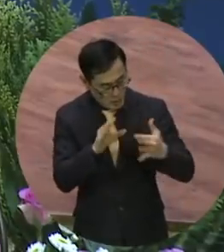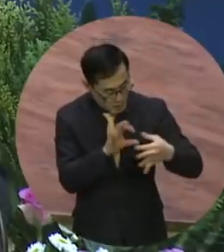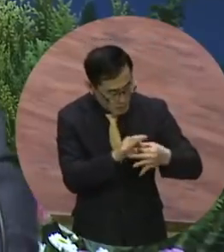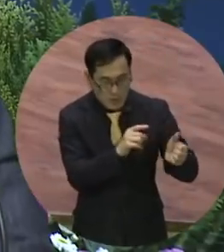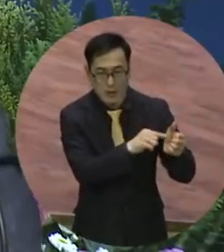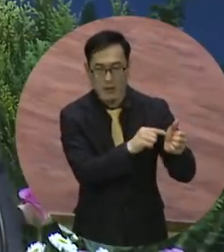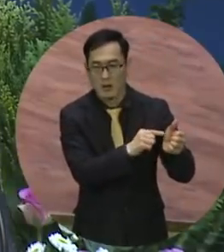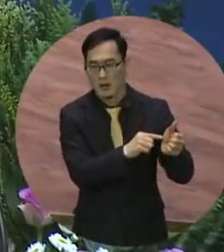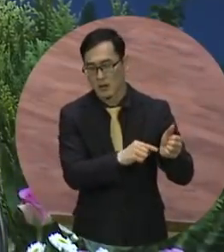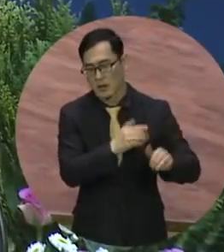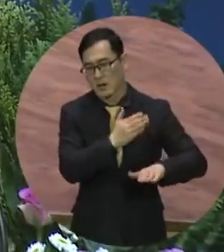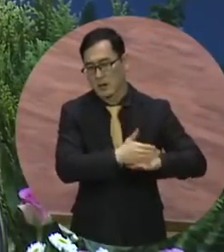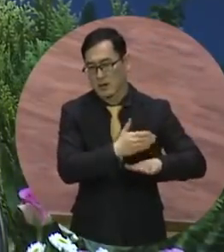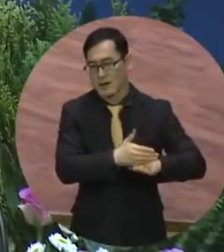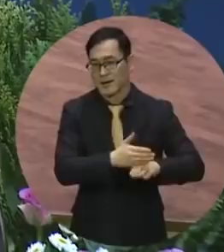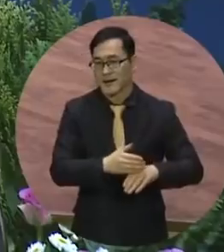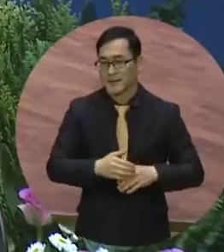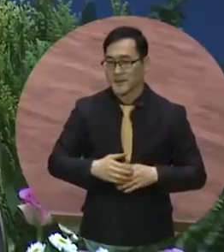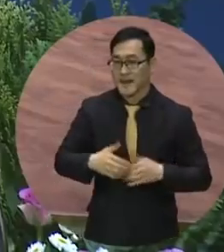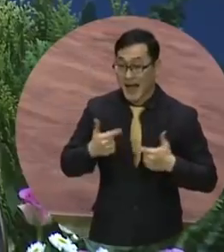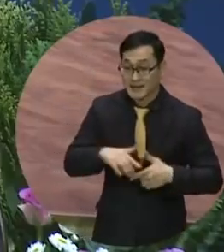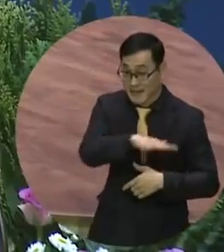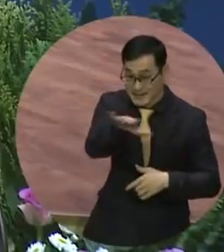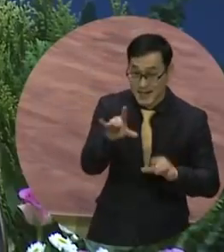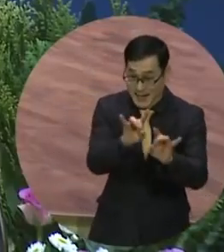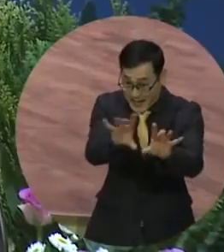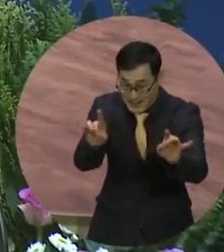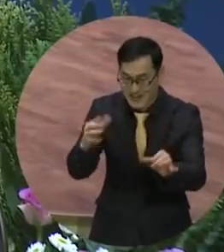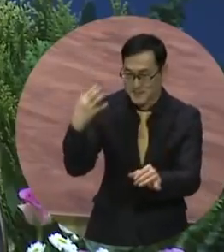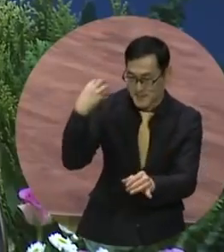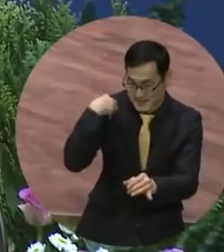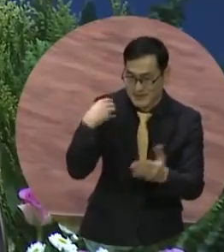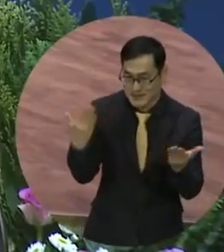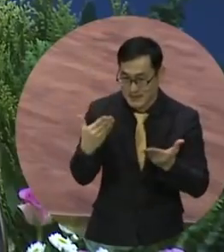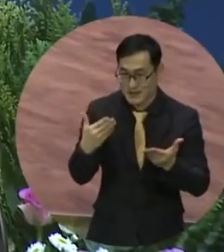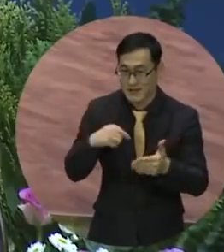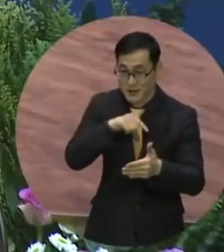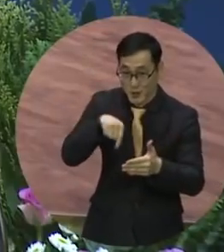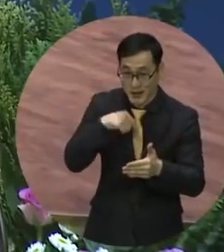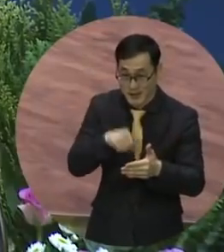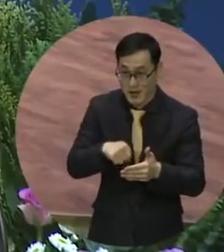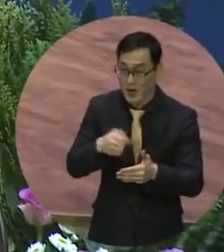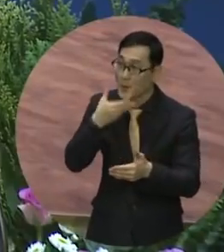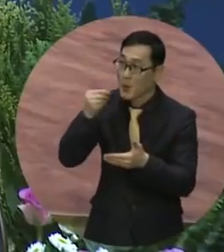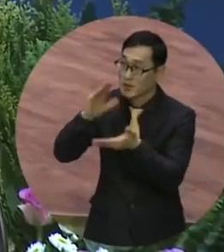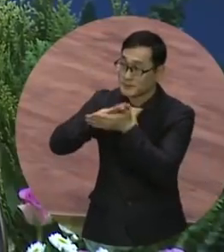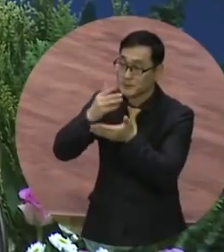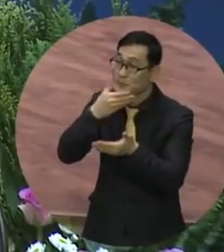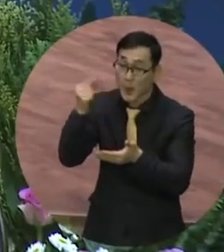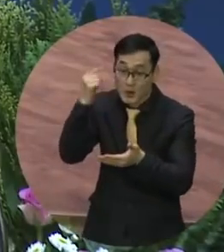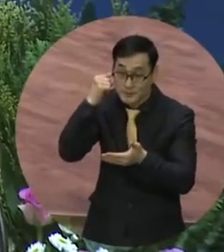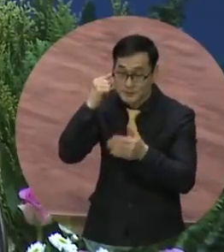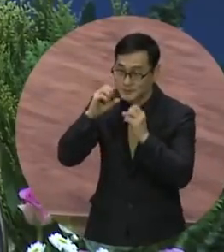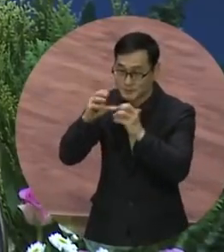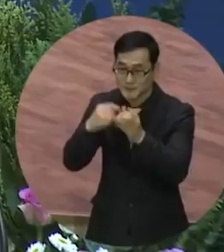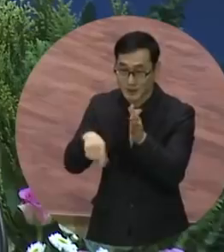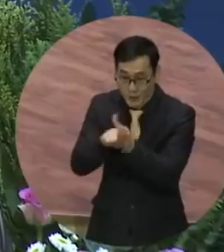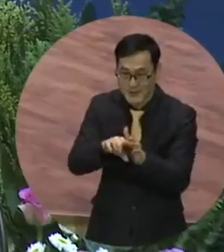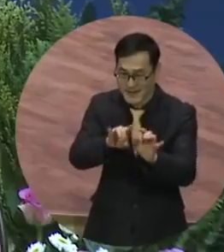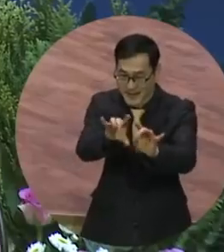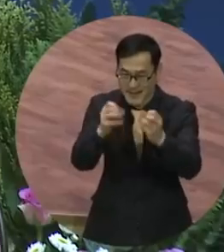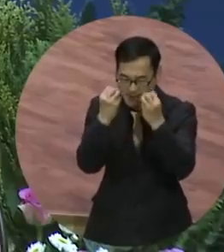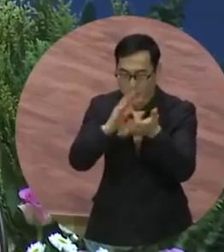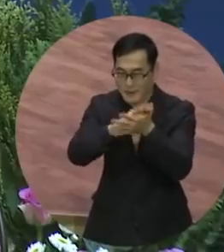복음화를 위해서 여러분 모두 다 주역들로 세틀 바꾸는 시간표 되기를 제물로